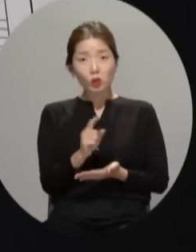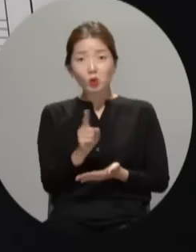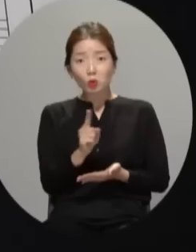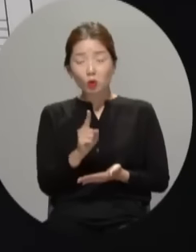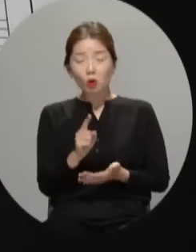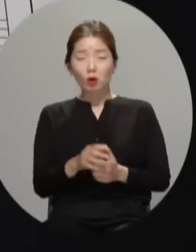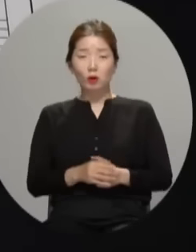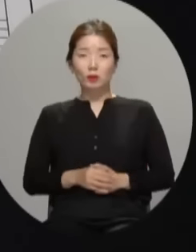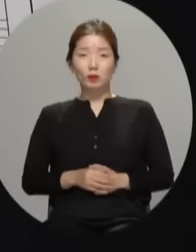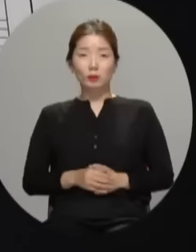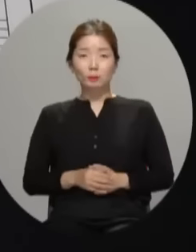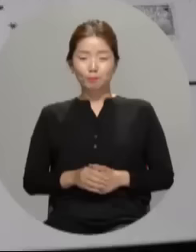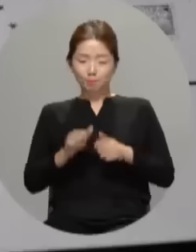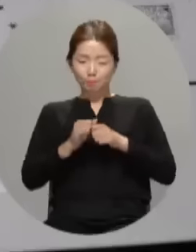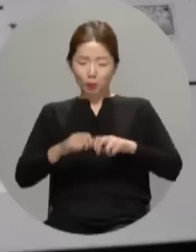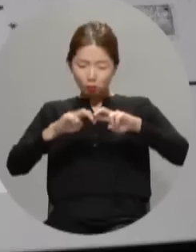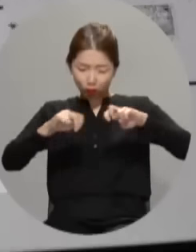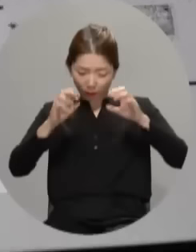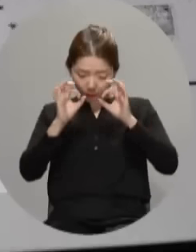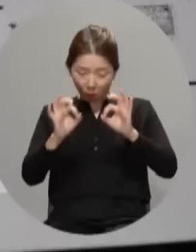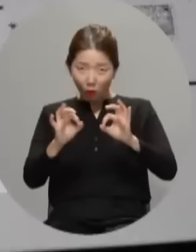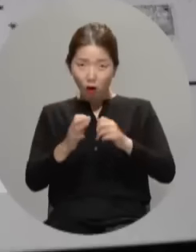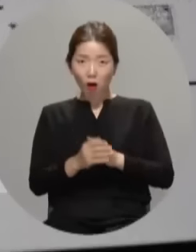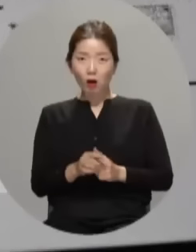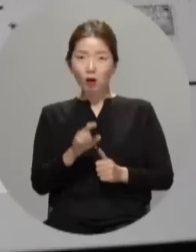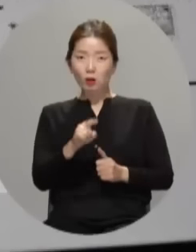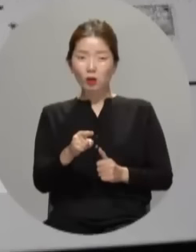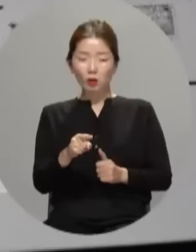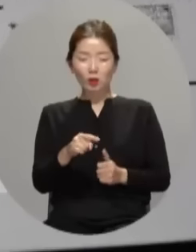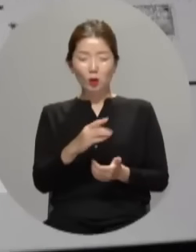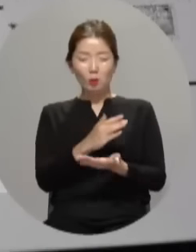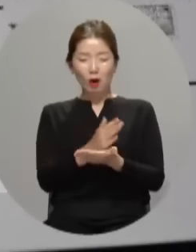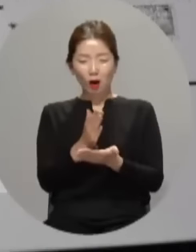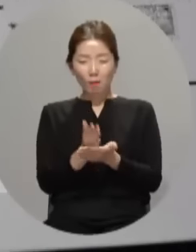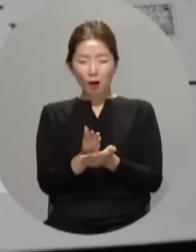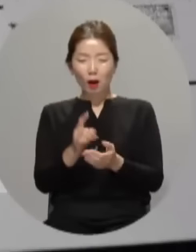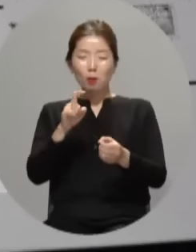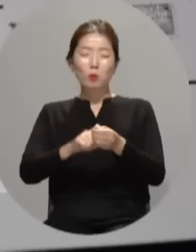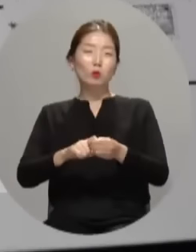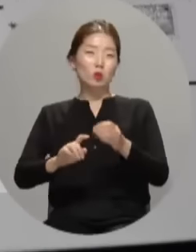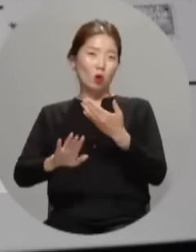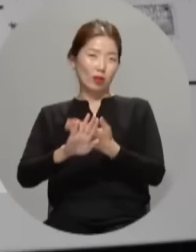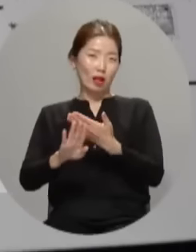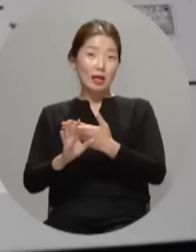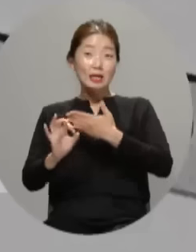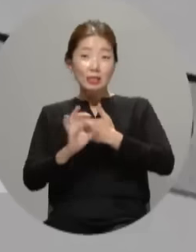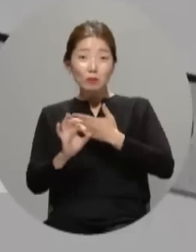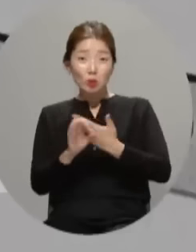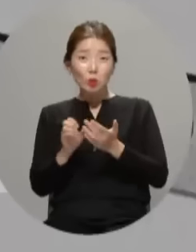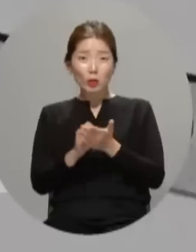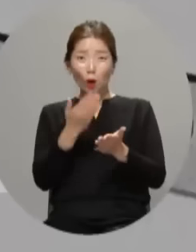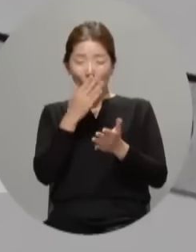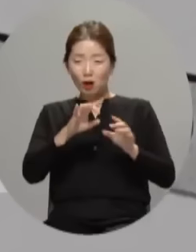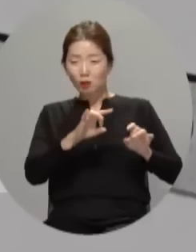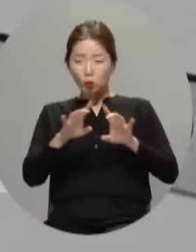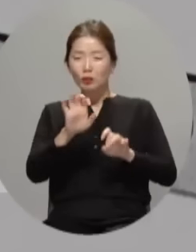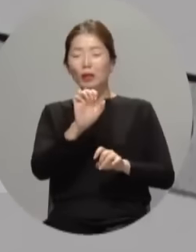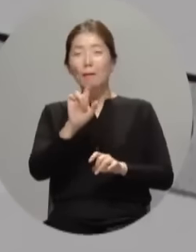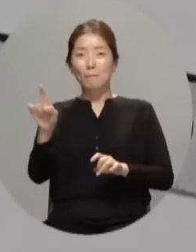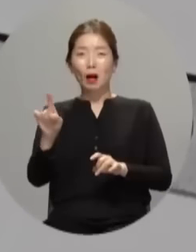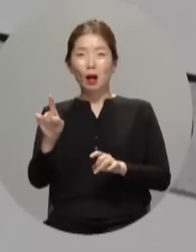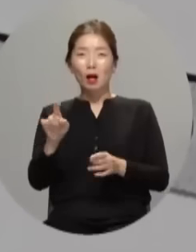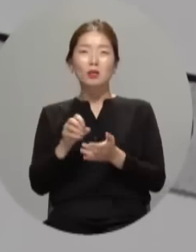KC 인증서. 자세히 들여다보니 인증과 엄연히 다른 임의로 등록할 수 있는 전자파 적합